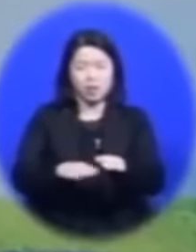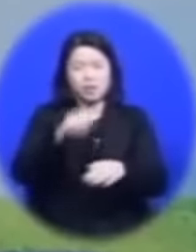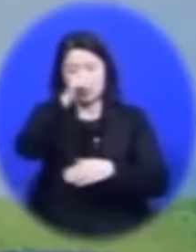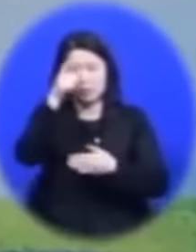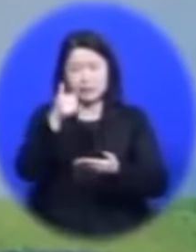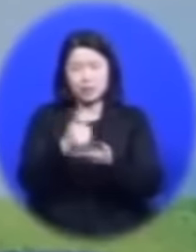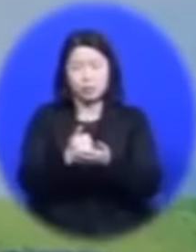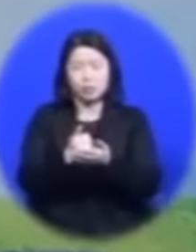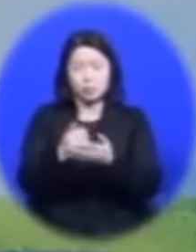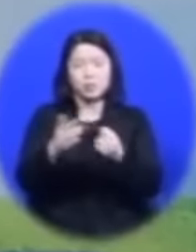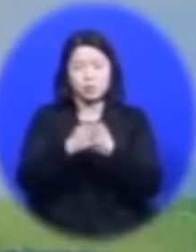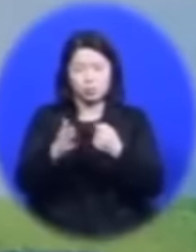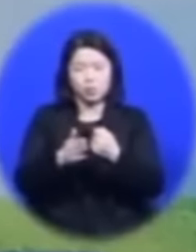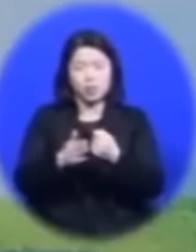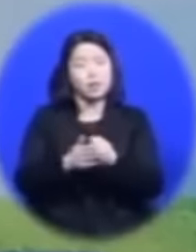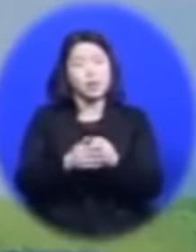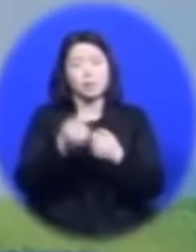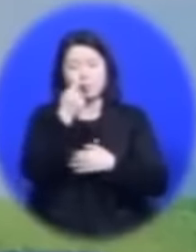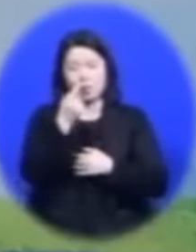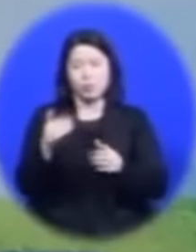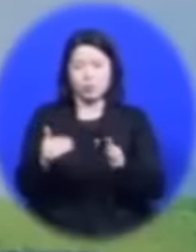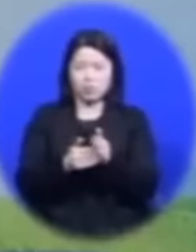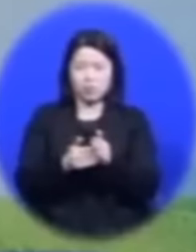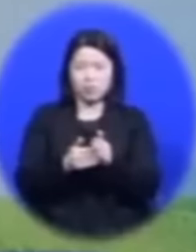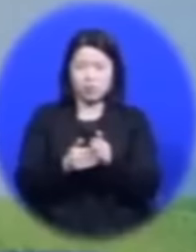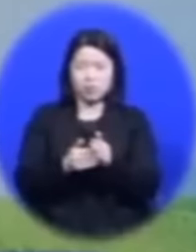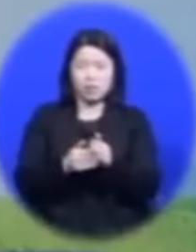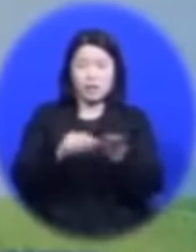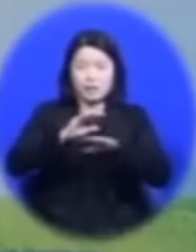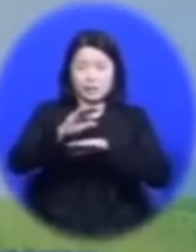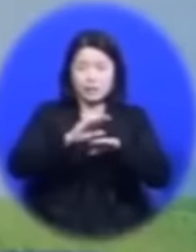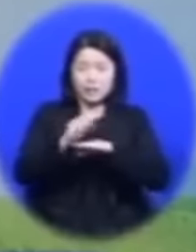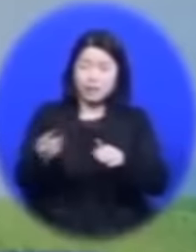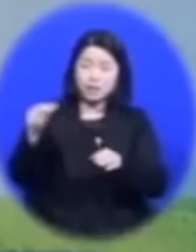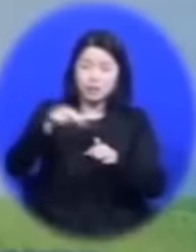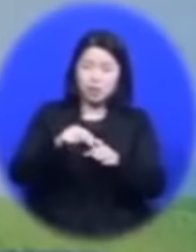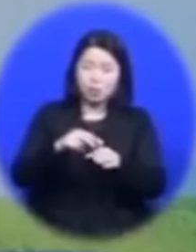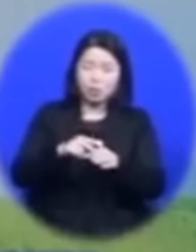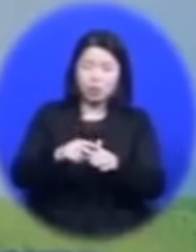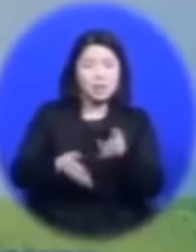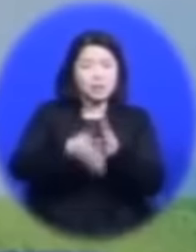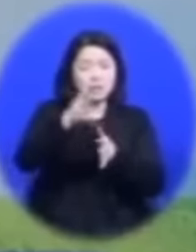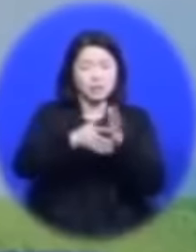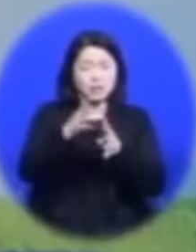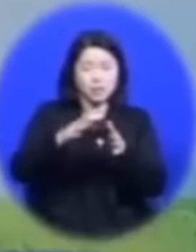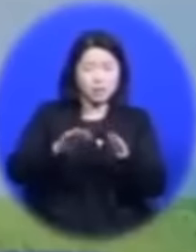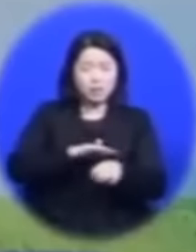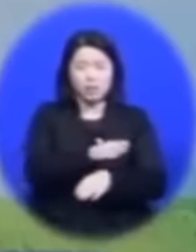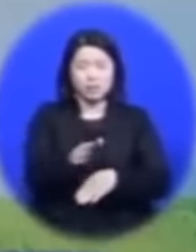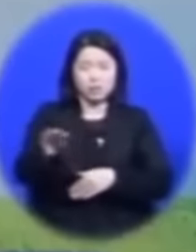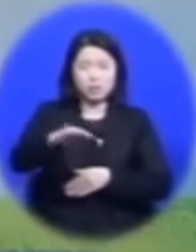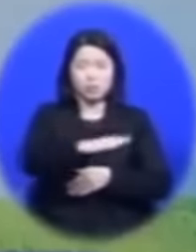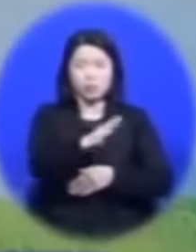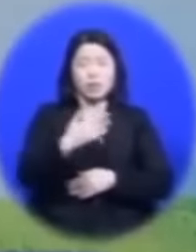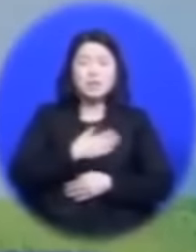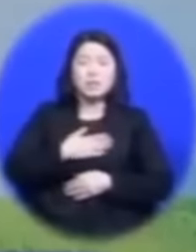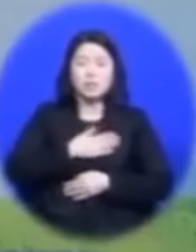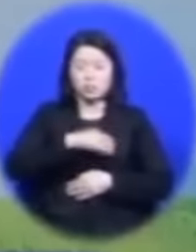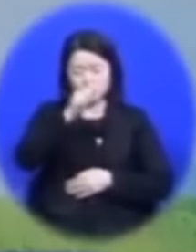걸음마를 배웠습니다. 차를 태워서 시내를 데리고 돌아다닙니다. 기분